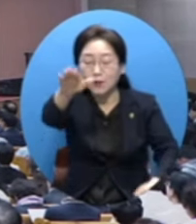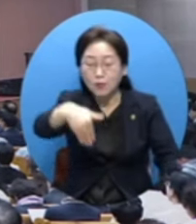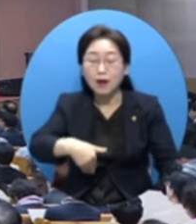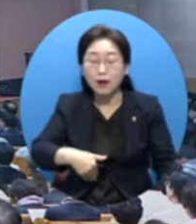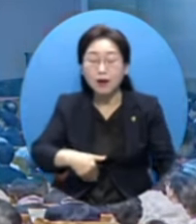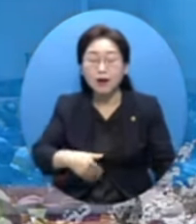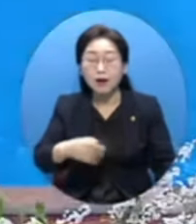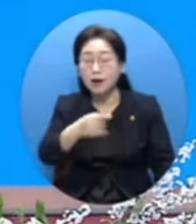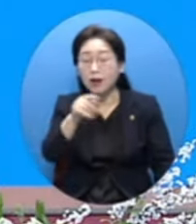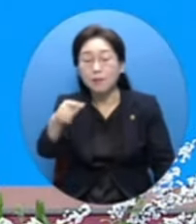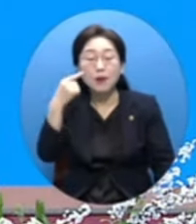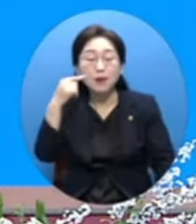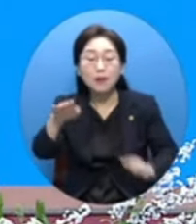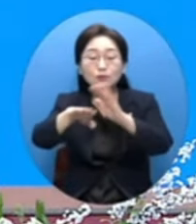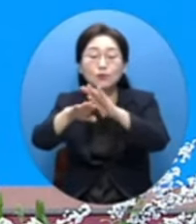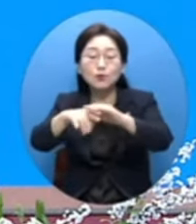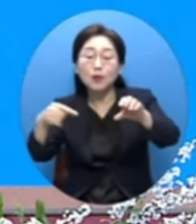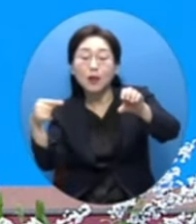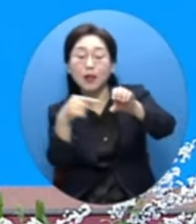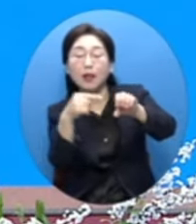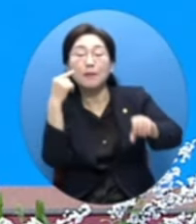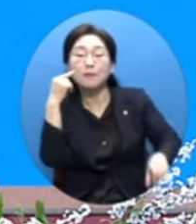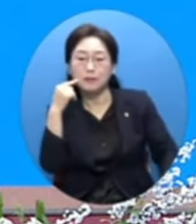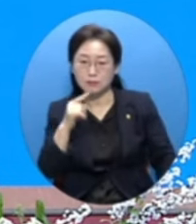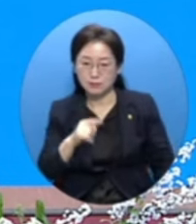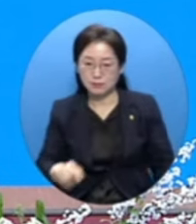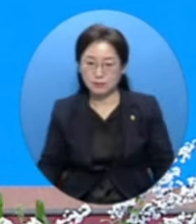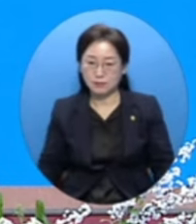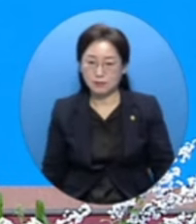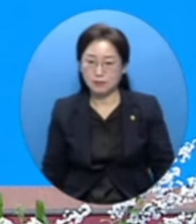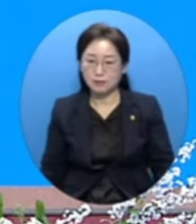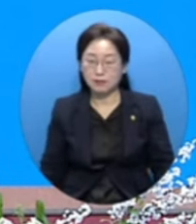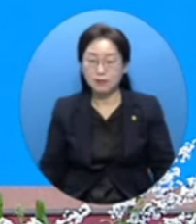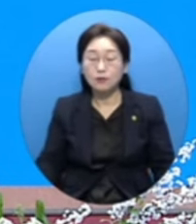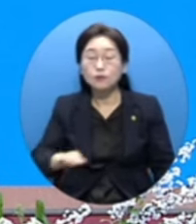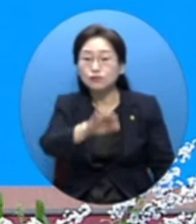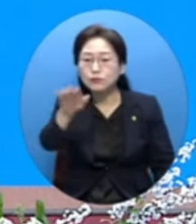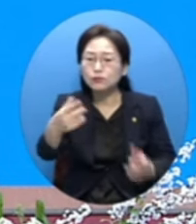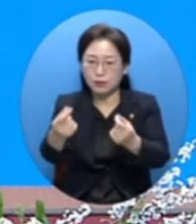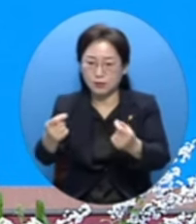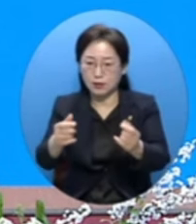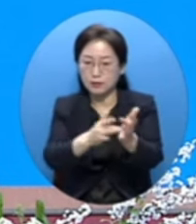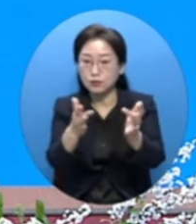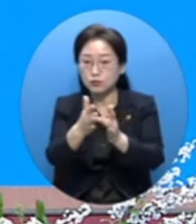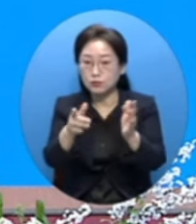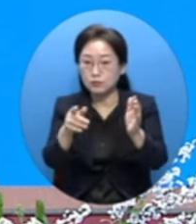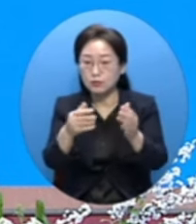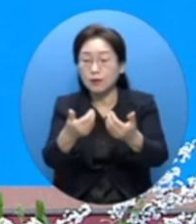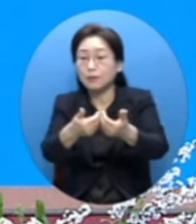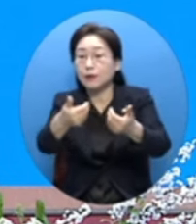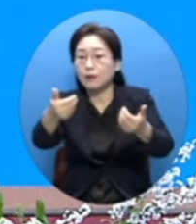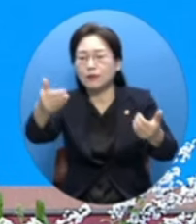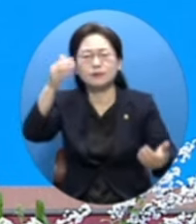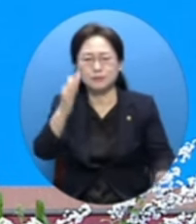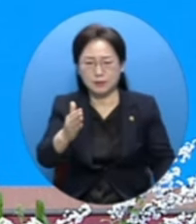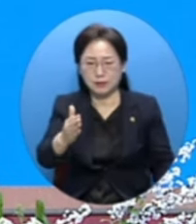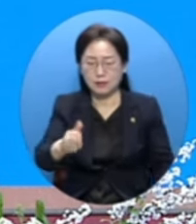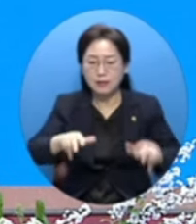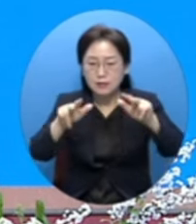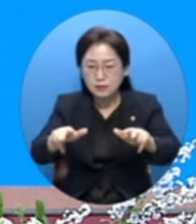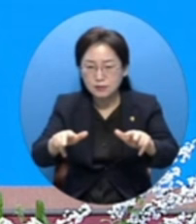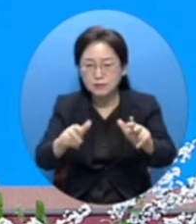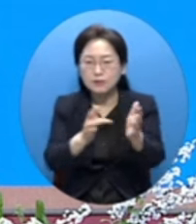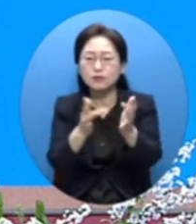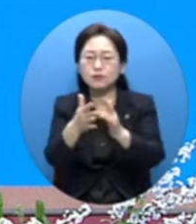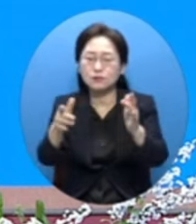옆구리를 내밀어 손가락을 넣어보게 하신 것입니다. 어떤 이유로든 예수님과 멀어진 사람이 있으면 이 시간 우리를 찾아오시는 예수님을 만나게